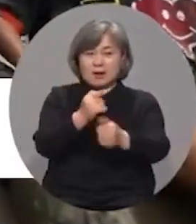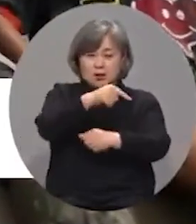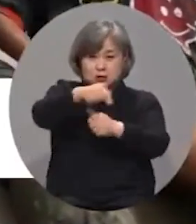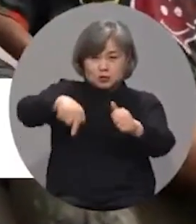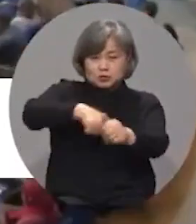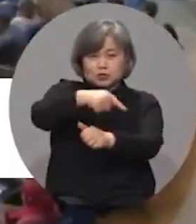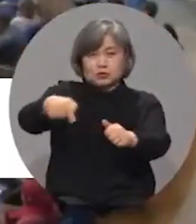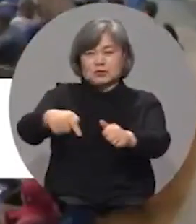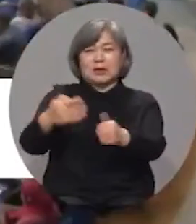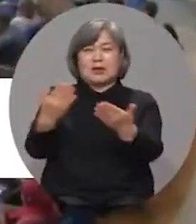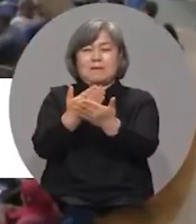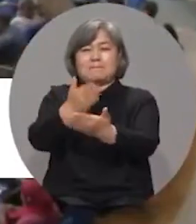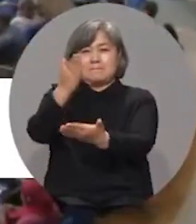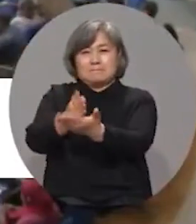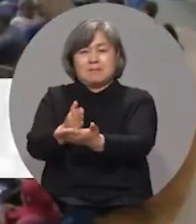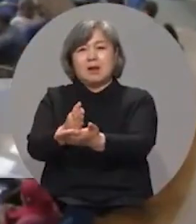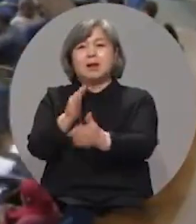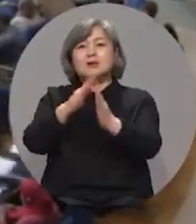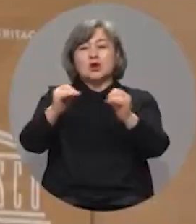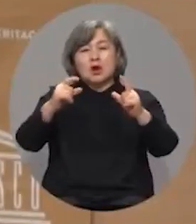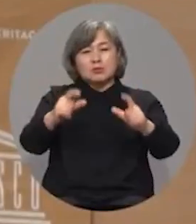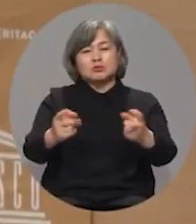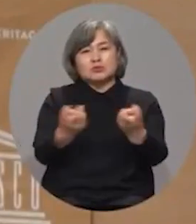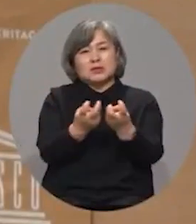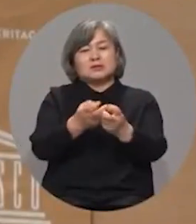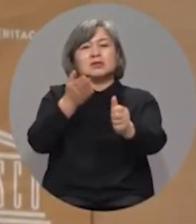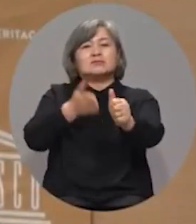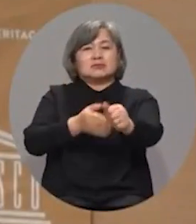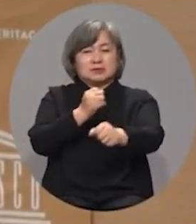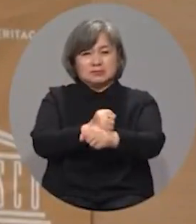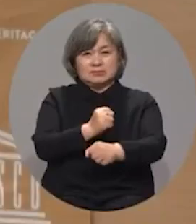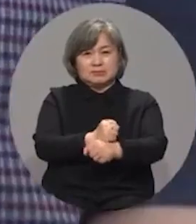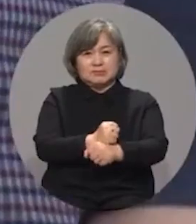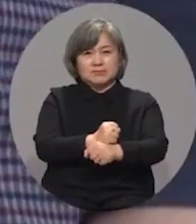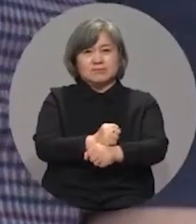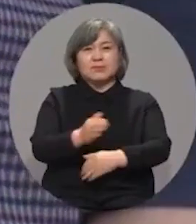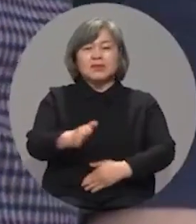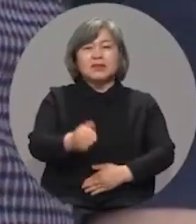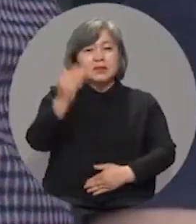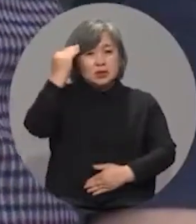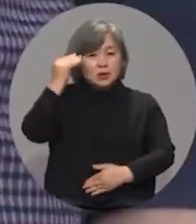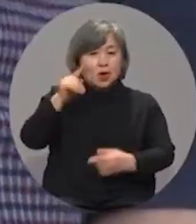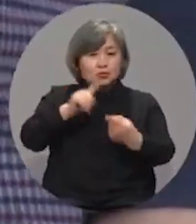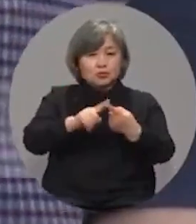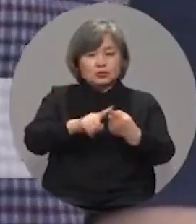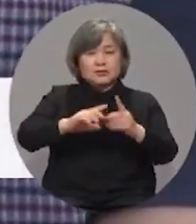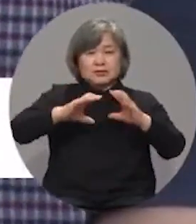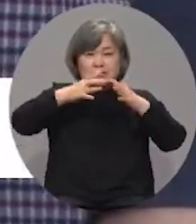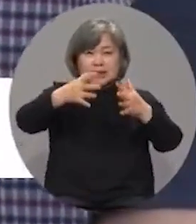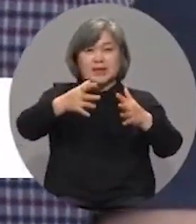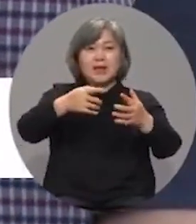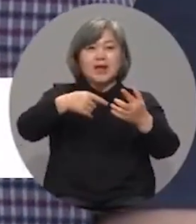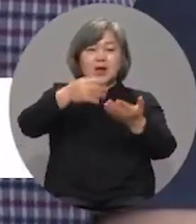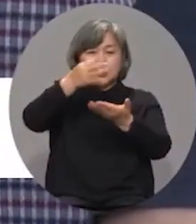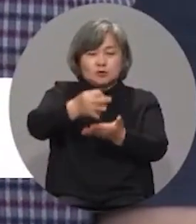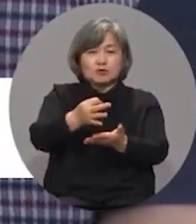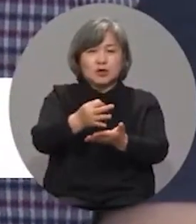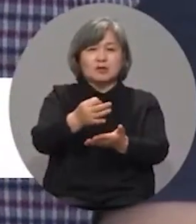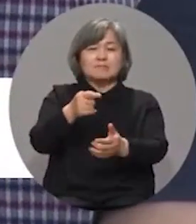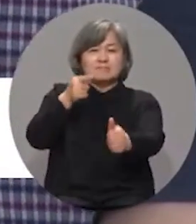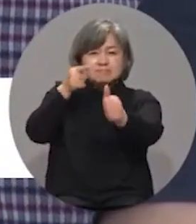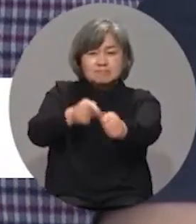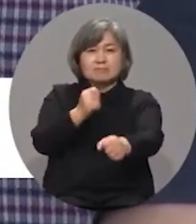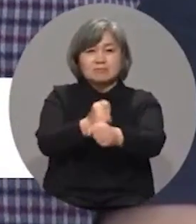권고했다 며 정부와 전라북도의 대책을 촉구했습니다 한국 정부는 향후 세계유산 위원회 공고 사항을 이행하고